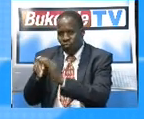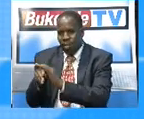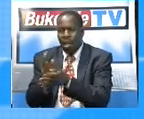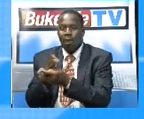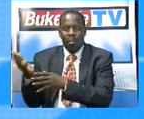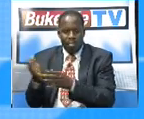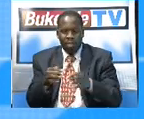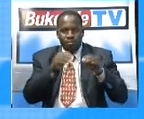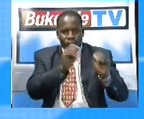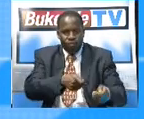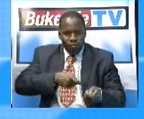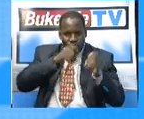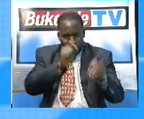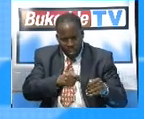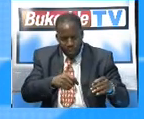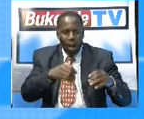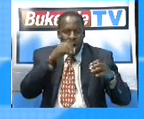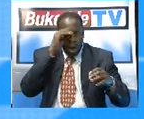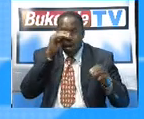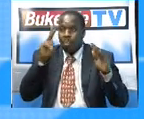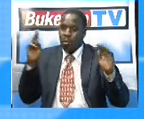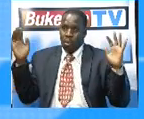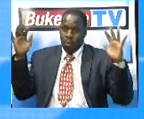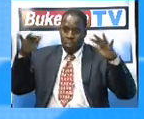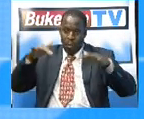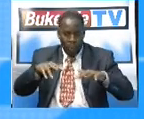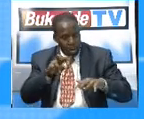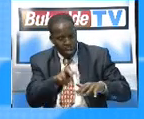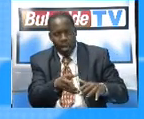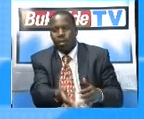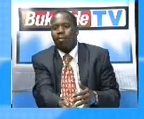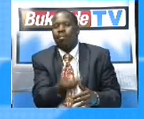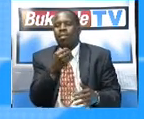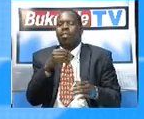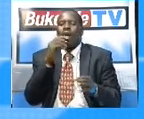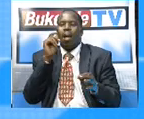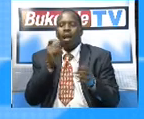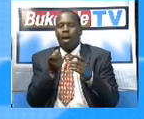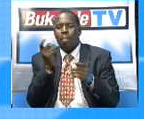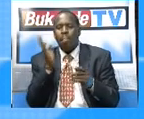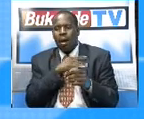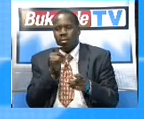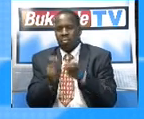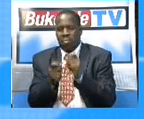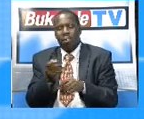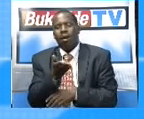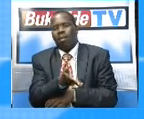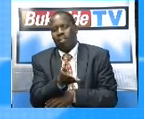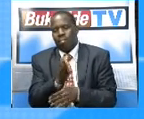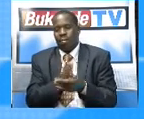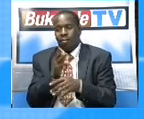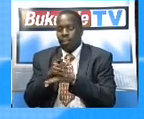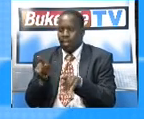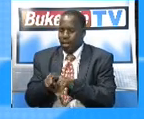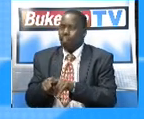enkumbi n'alisimayo wakati munnamungi w'omuntu abadde omunyiivu nga bakuuma poliisi obutalinnya mu luggya wabadde wakolerwa